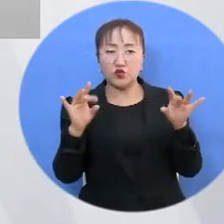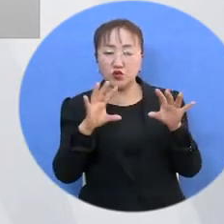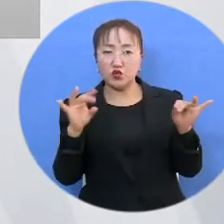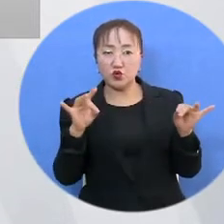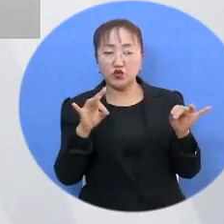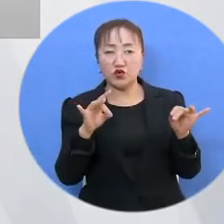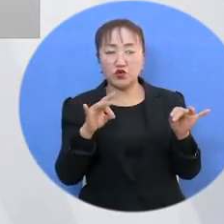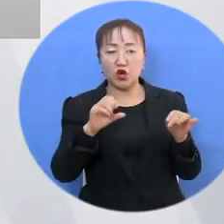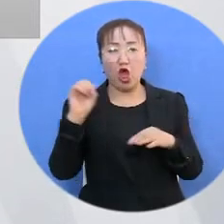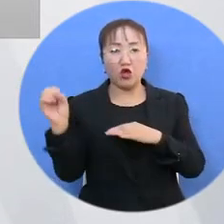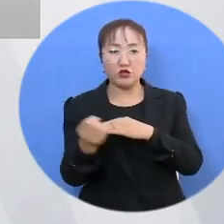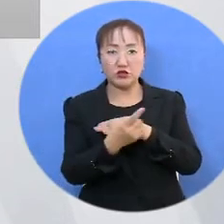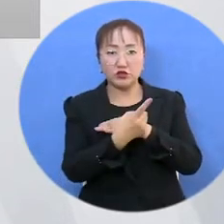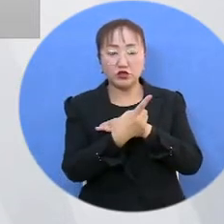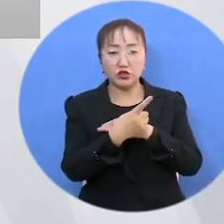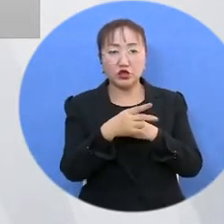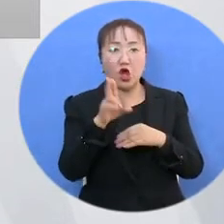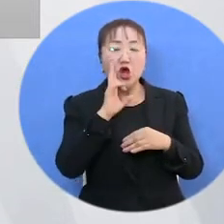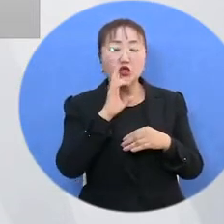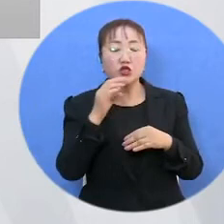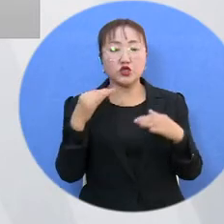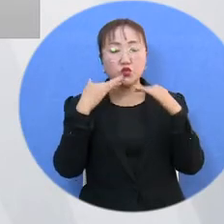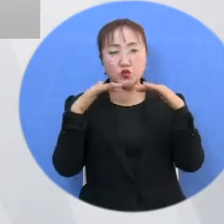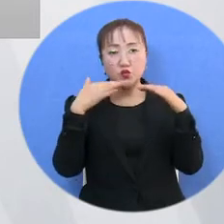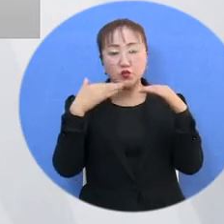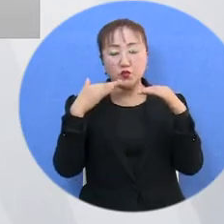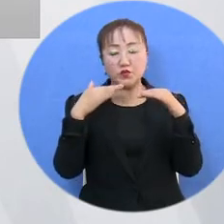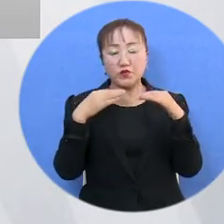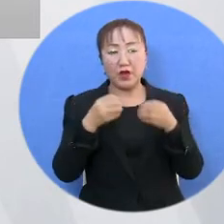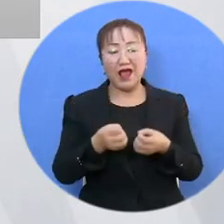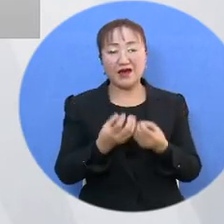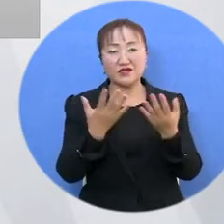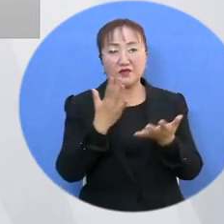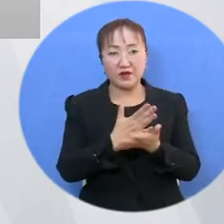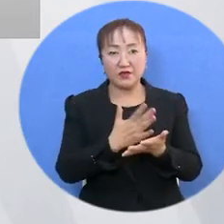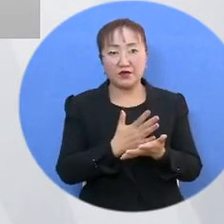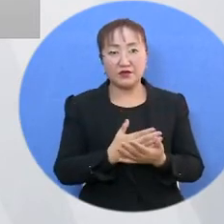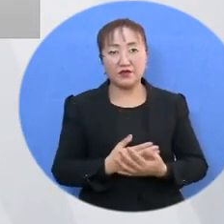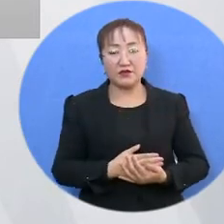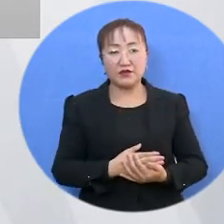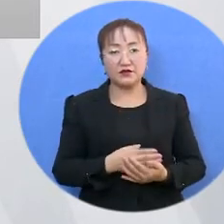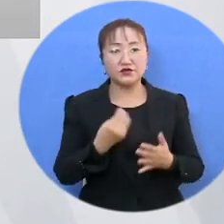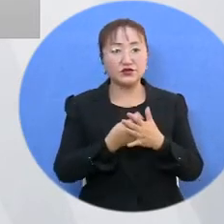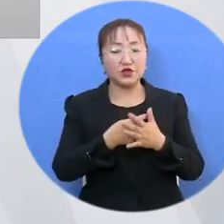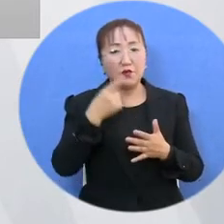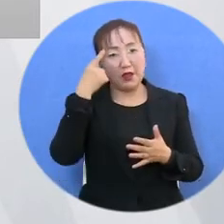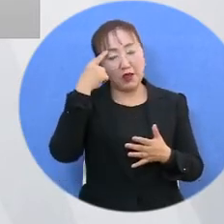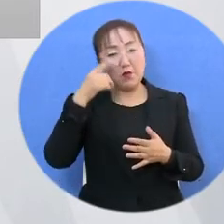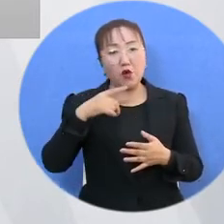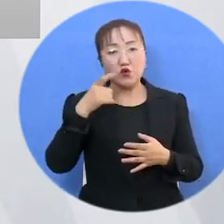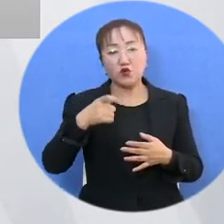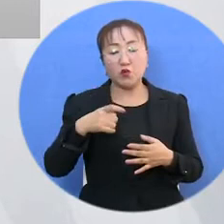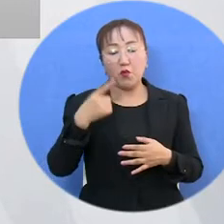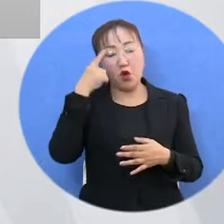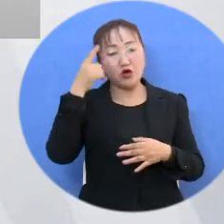эрүүл хооллох хоолтын зөвлөмжийг боловсруулсан байдаг. Тэгвэл Монгол хүн Монгол гэрээ дүрсэнд одоо